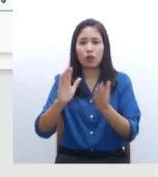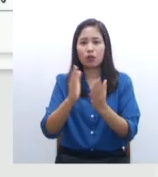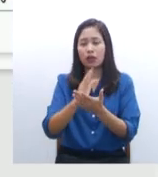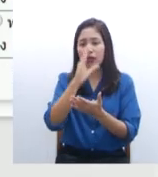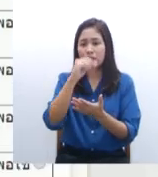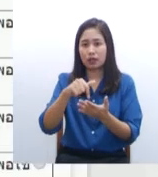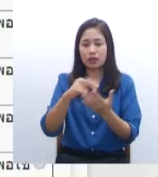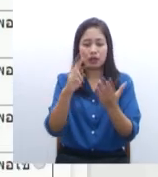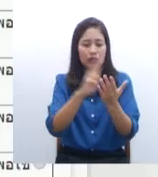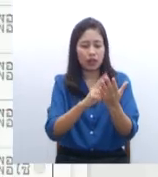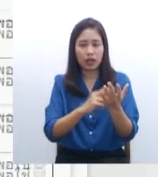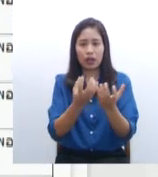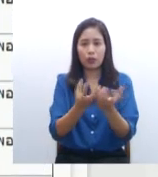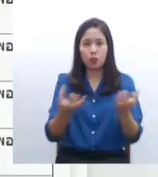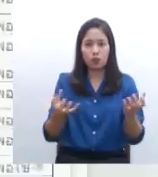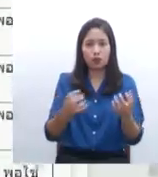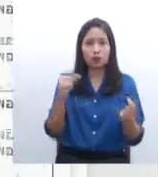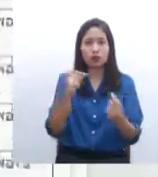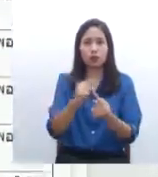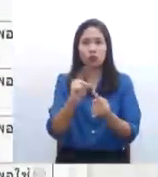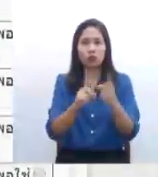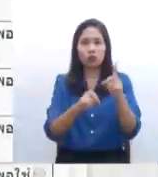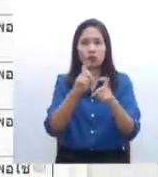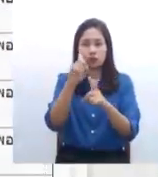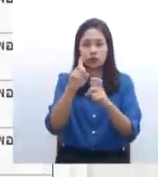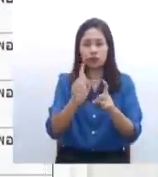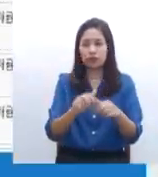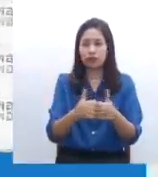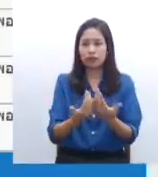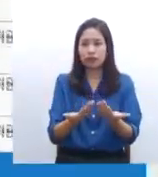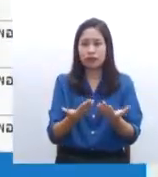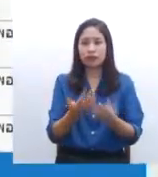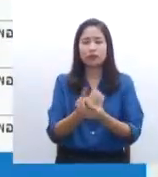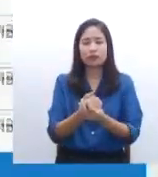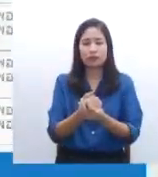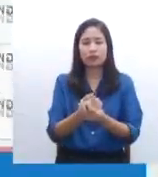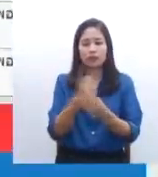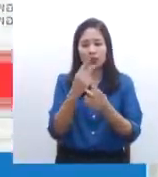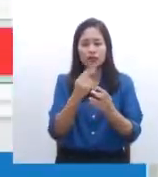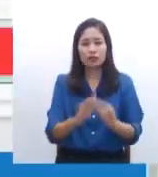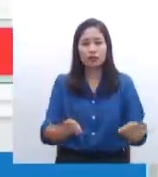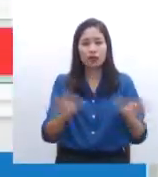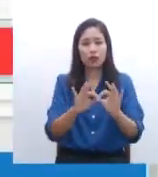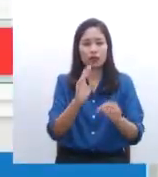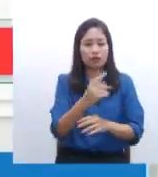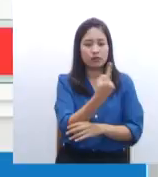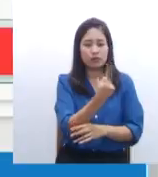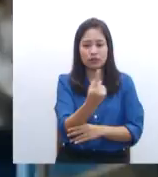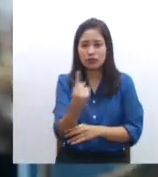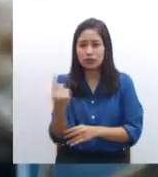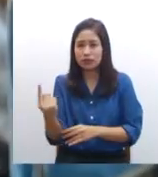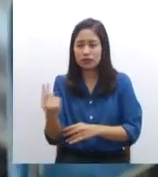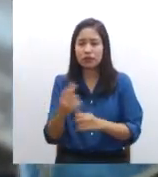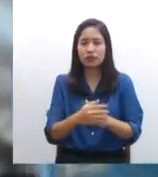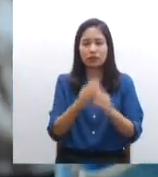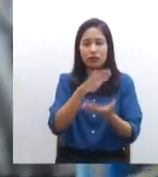และรายงานผลการทดสอบตามตัวชี้วัดระดับเขตพื้นที่มีการสะท้อนผลนักเรียนเป็นรายบุคคลเพื่อให้โร